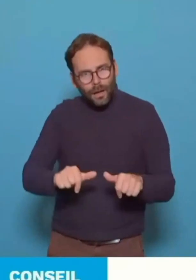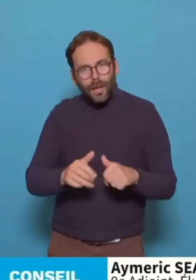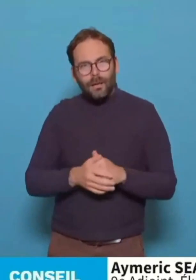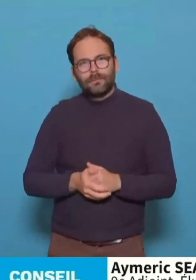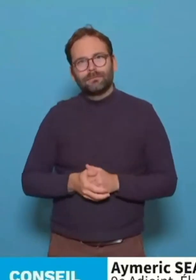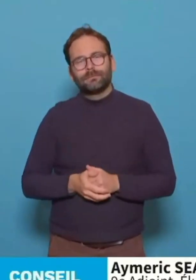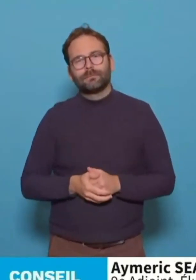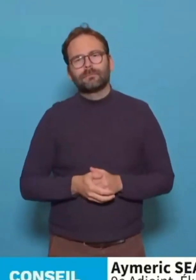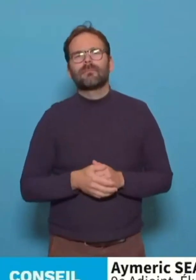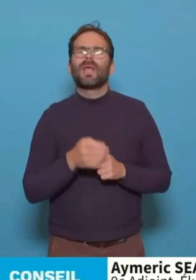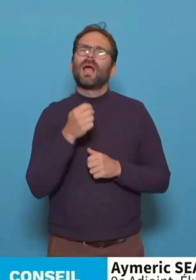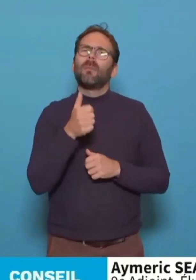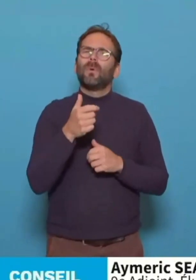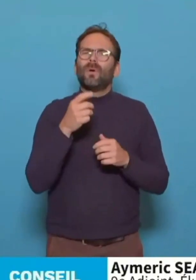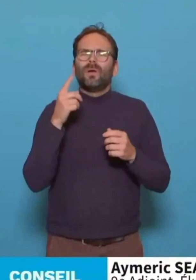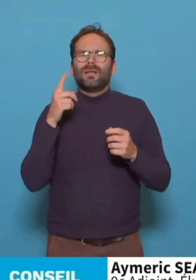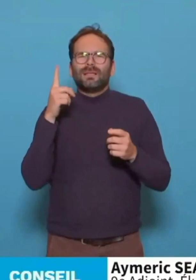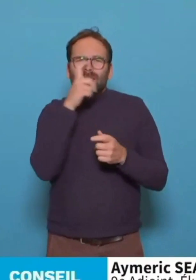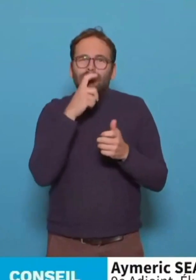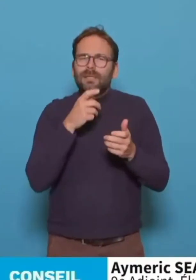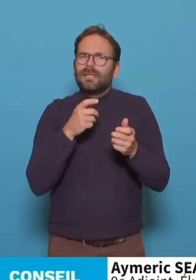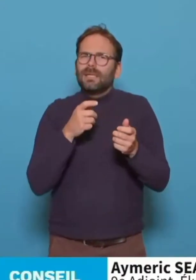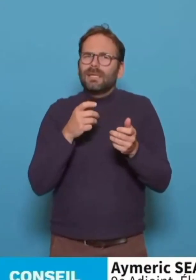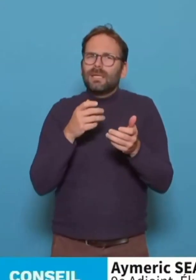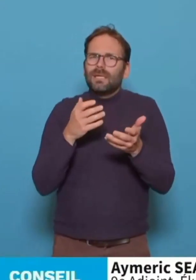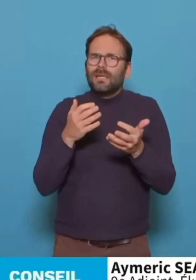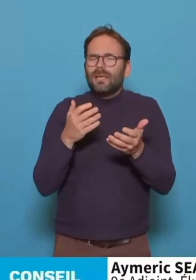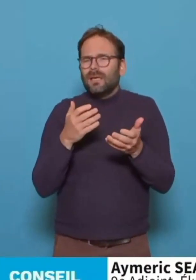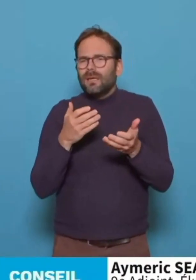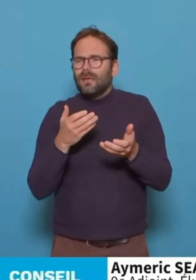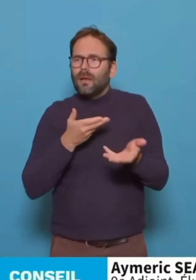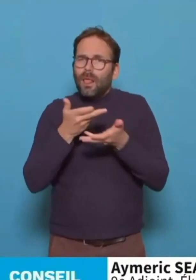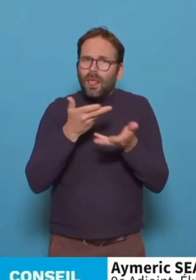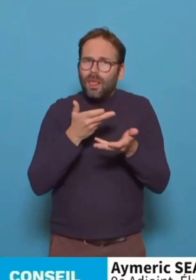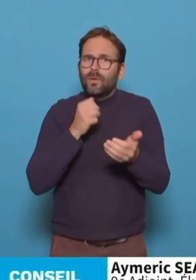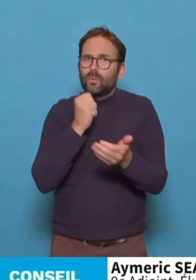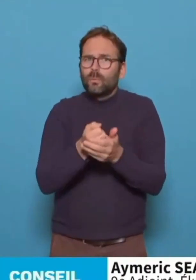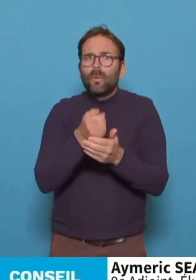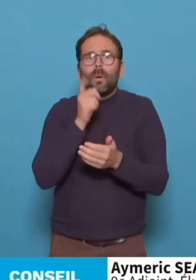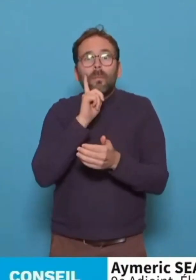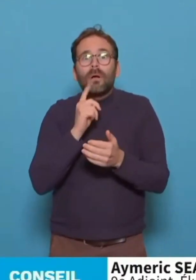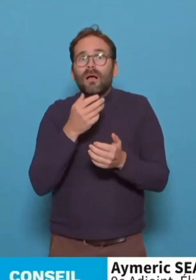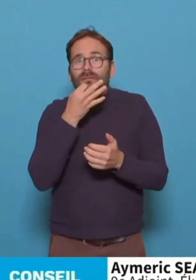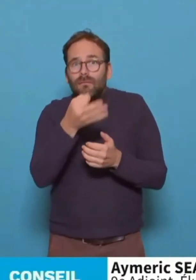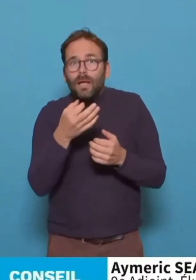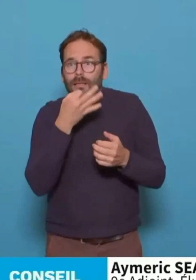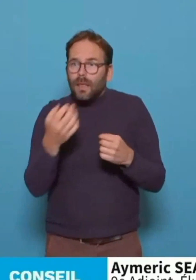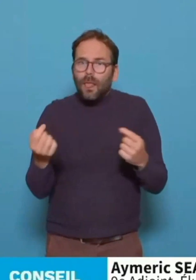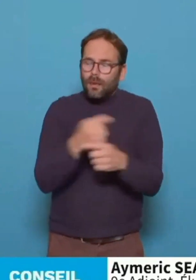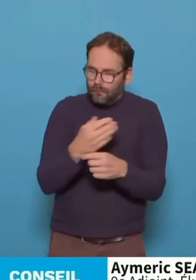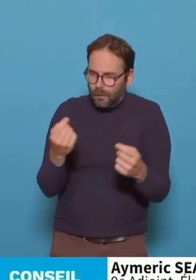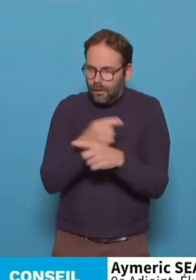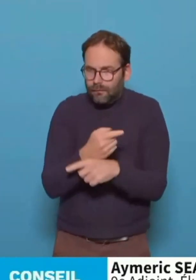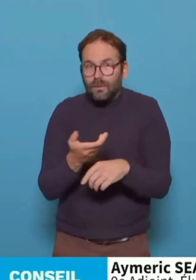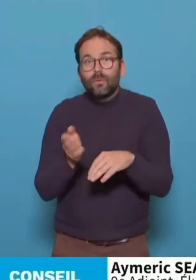conduire parce qu'en réalité, vous vous contredisez d'une phrase à l'autre en permanence en inversant le plus souvent